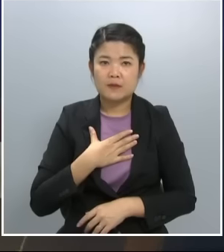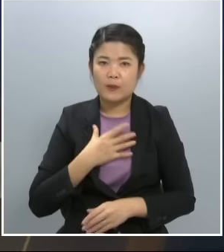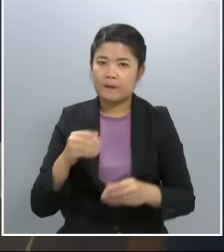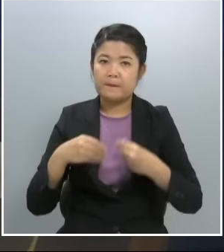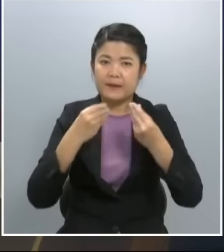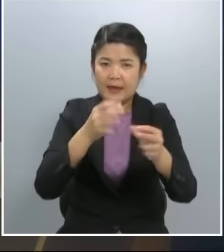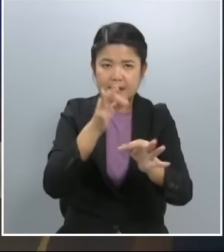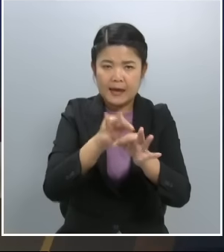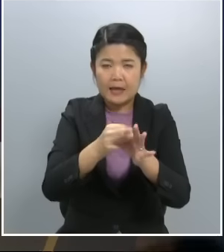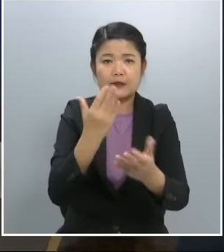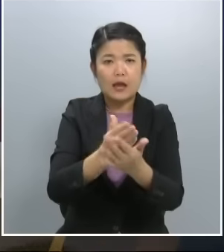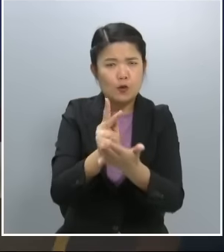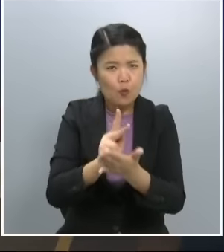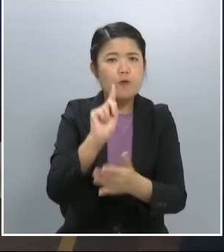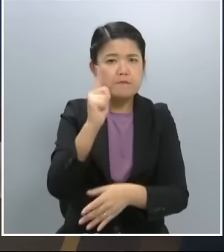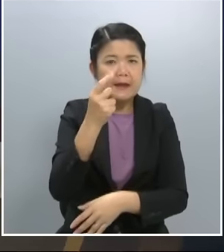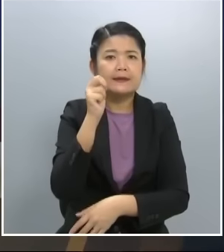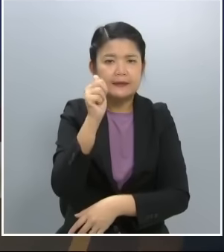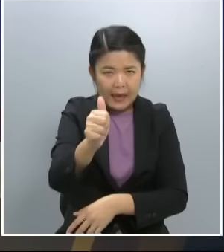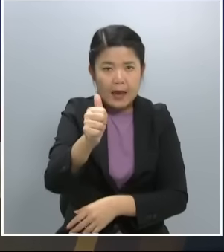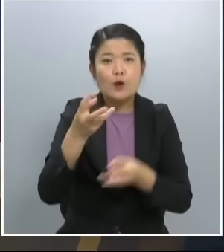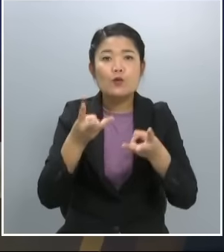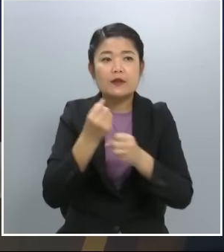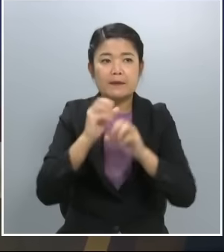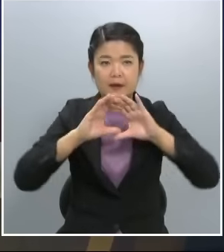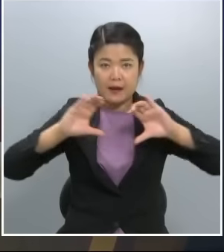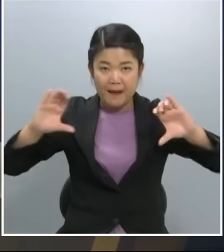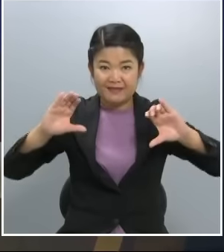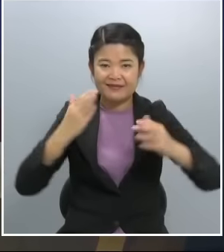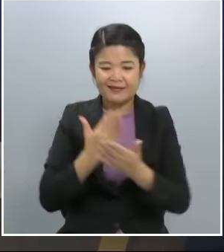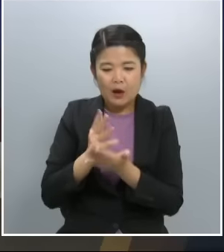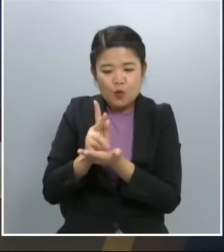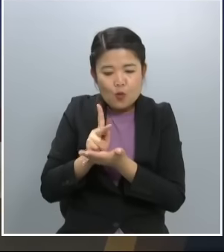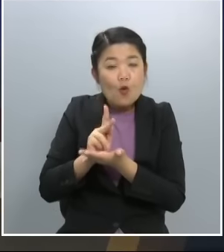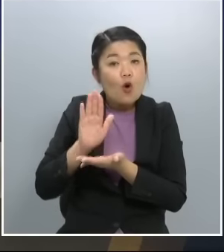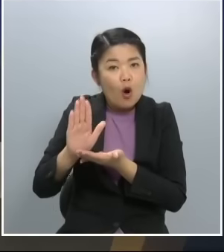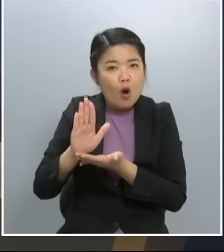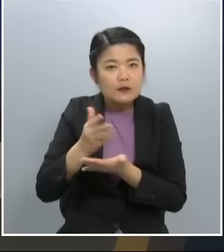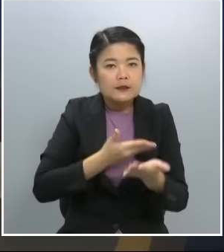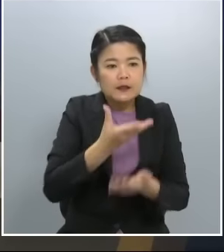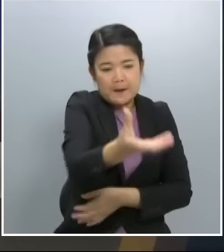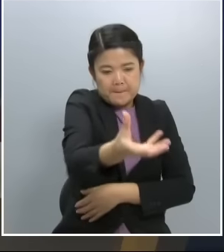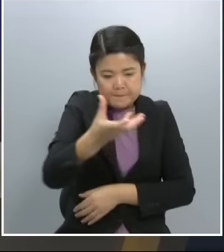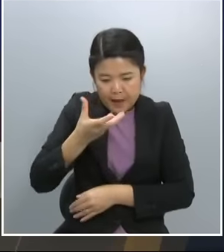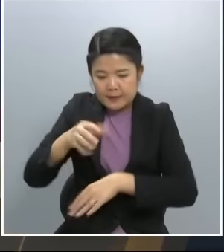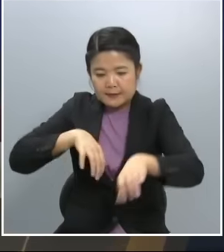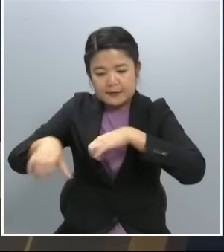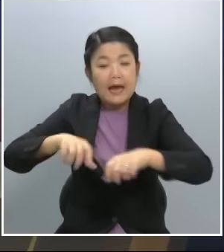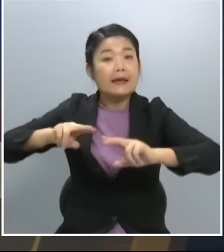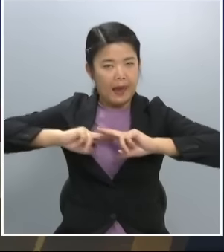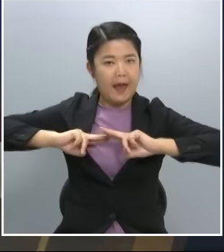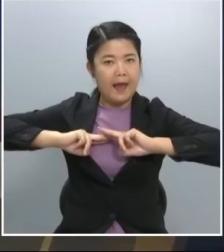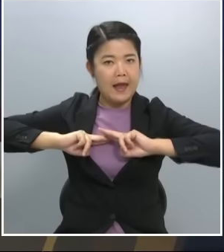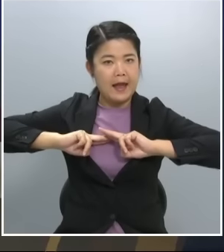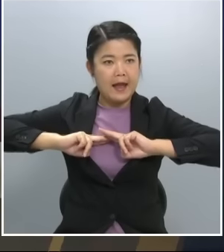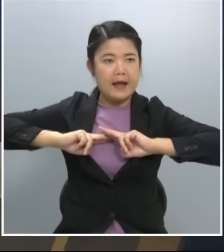กู้ได้อีกครั้งหนึ่งเนี่ยโดยรัฐบาลจะซื้อหนี้กลับมาเอามาบริหารเองซึ่งวัน